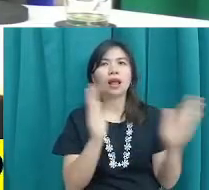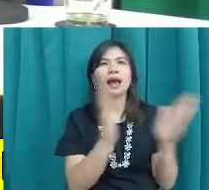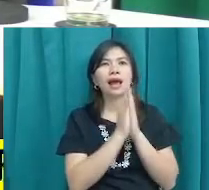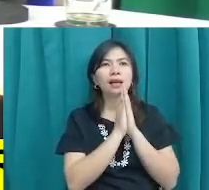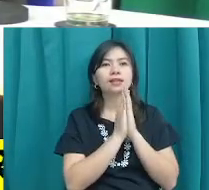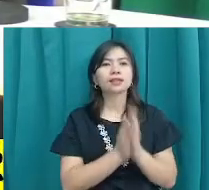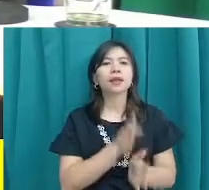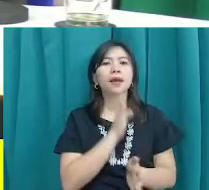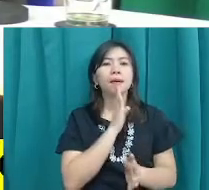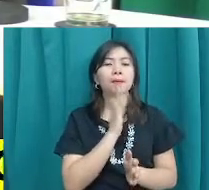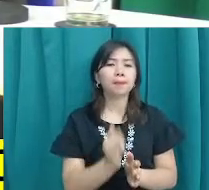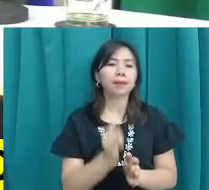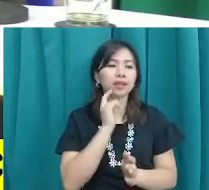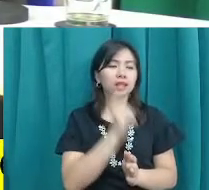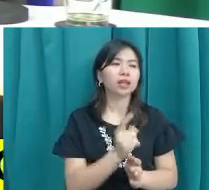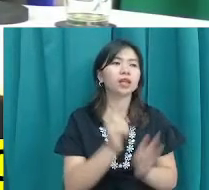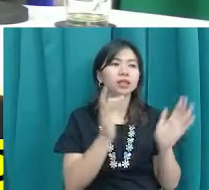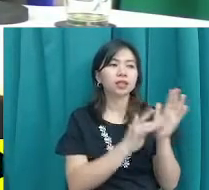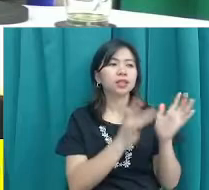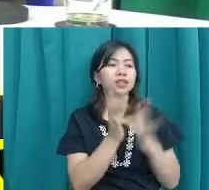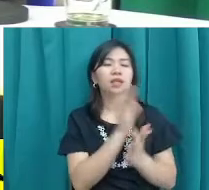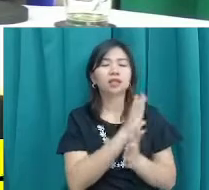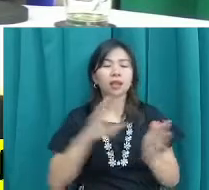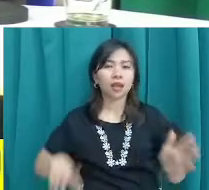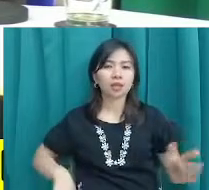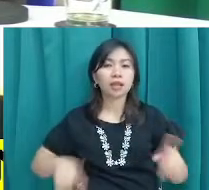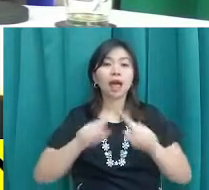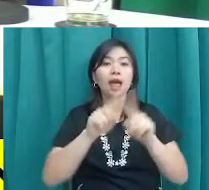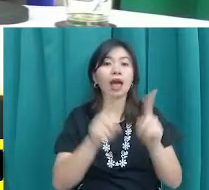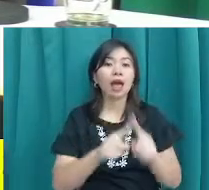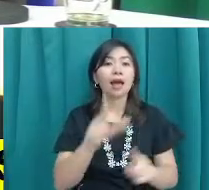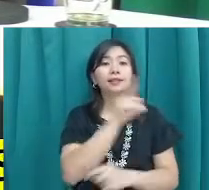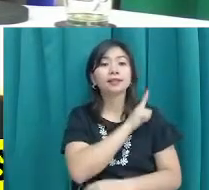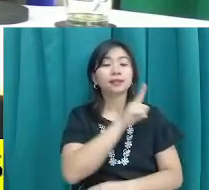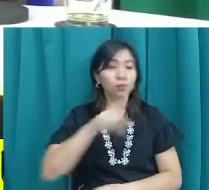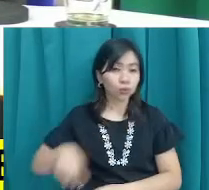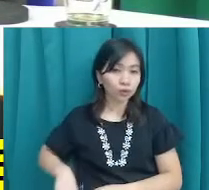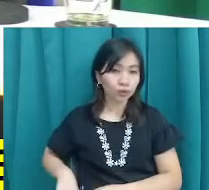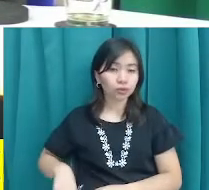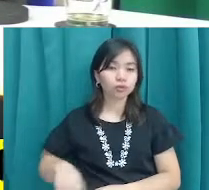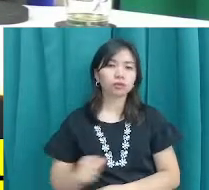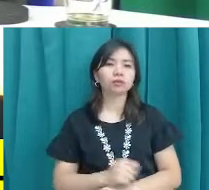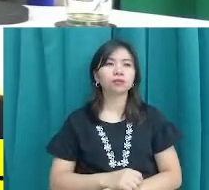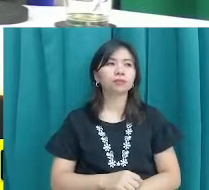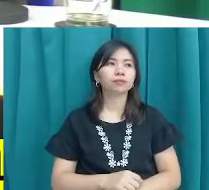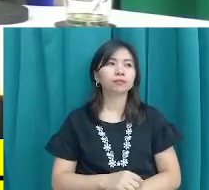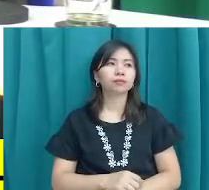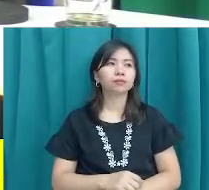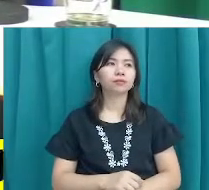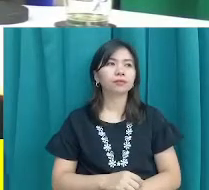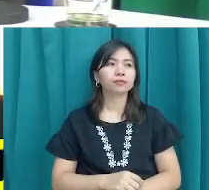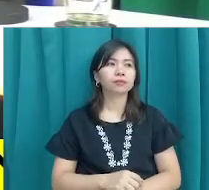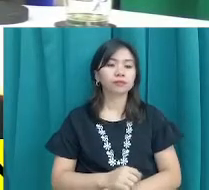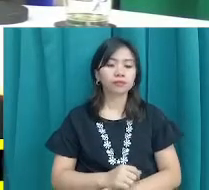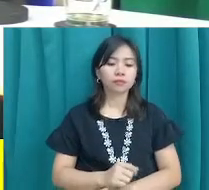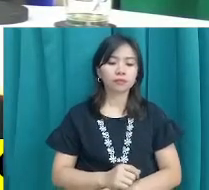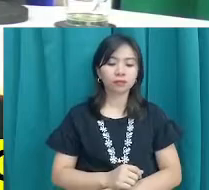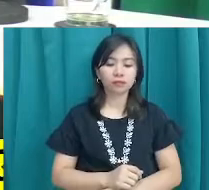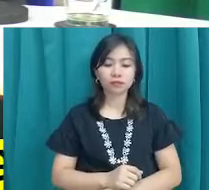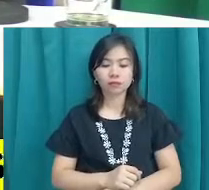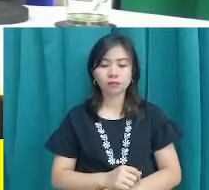by addressing Jesus Christ, our Lord Jesus Christ, as their Lord. You see? Dito